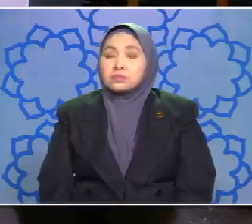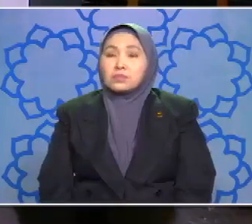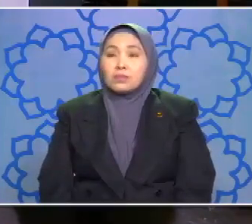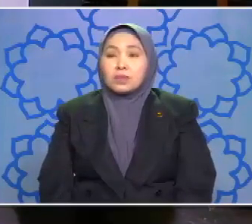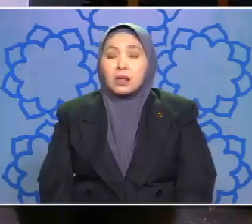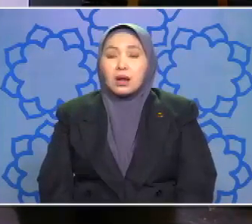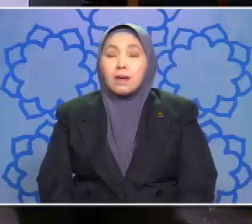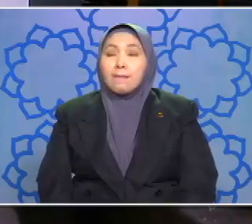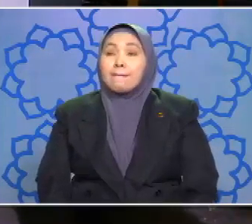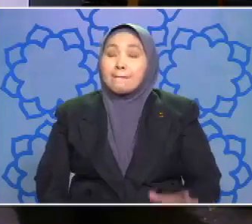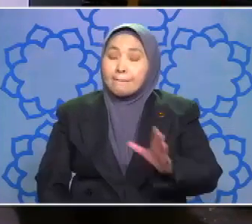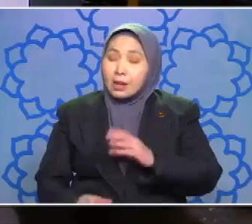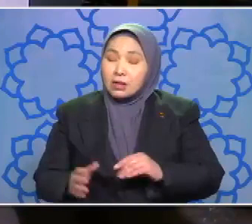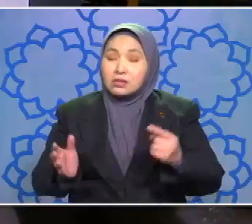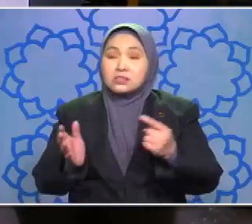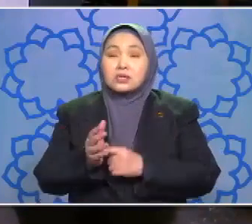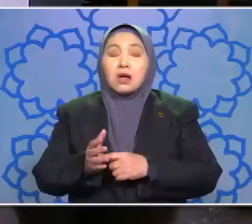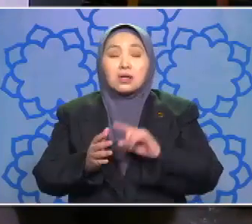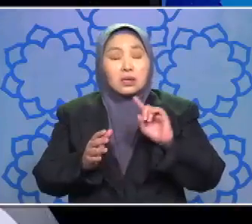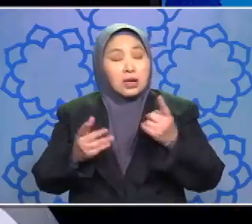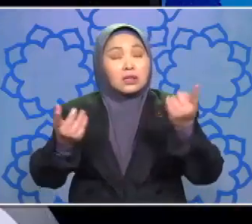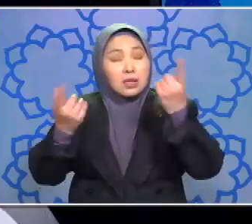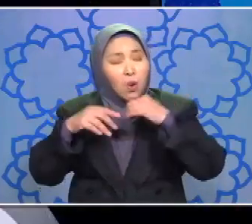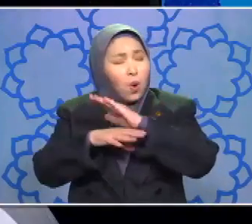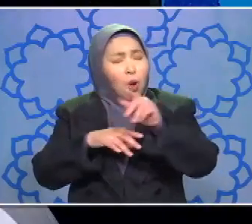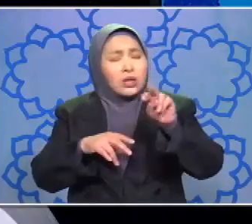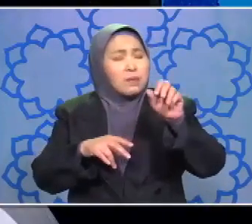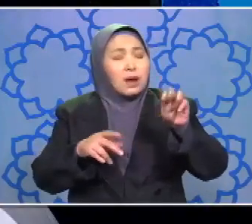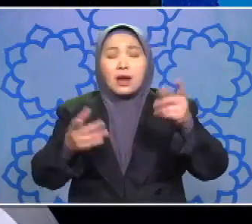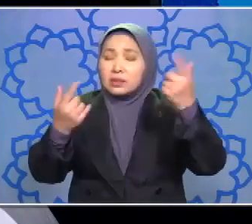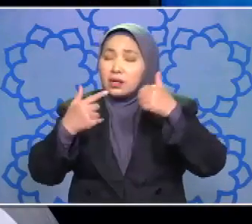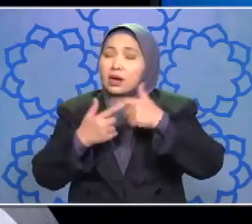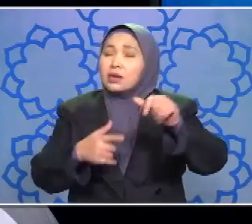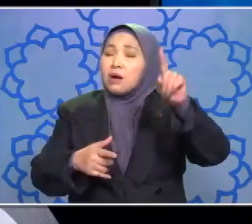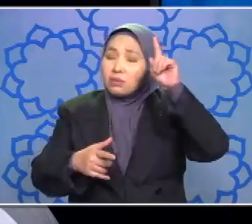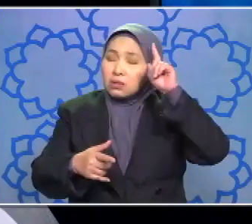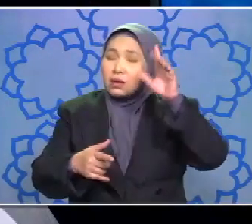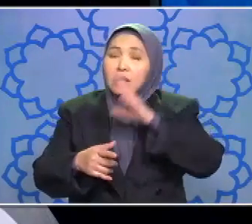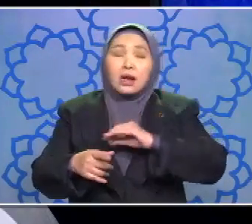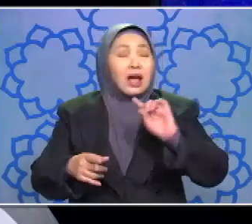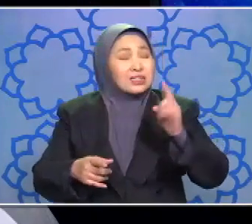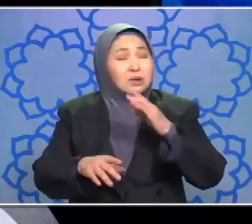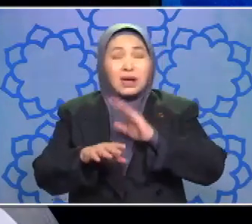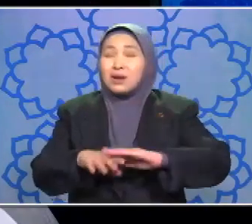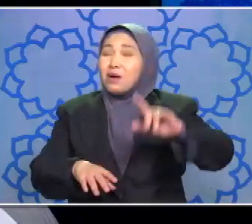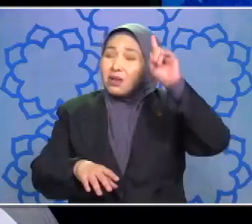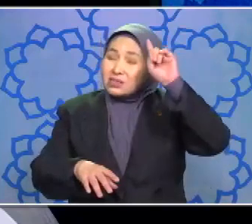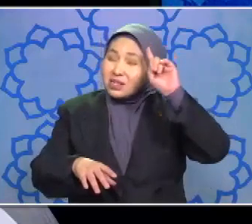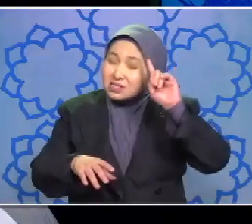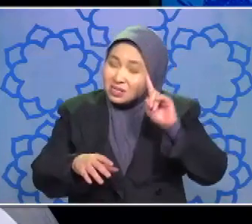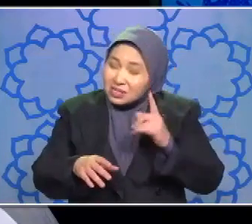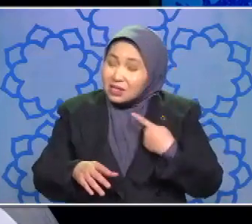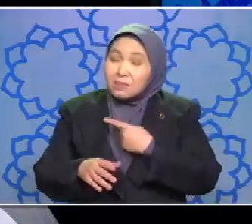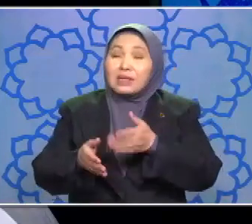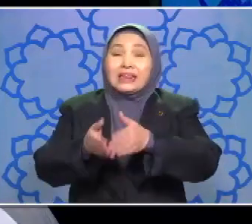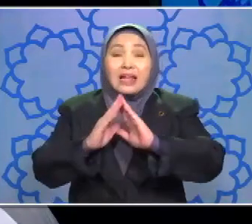azim. Dan segala nikmat yang ada padamu datang daripada Allah, kemudian apabila kamu ditimpa kesengsaraan maka kepadanyalah kamu meminta pertolongan.